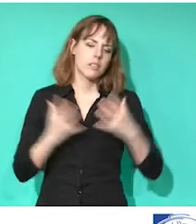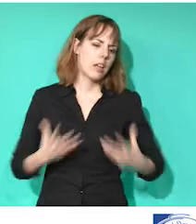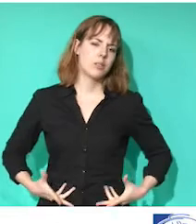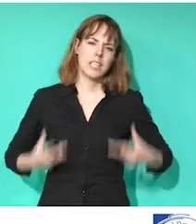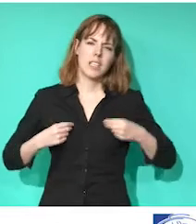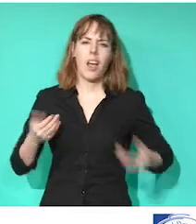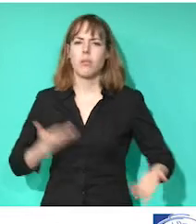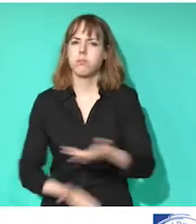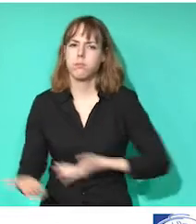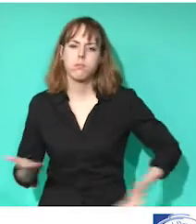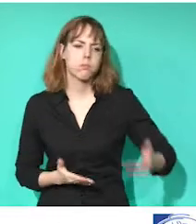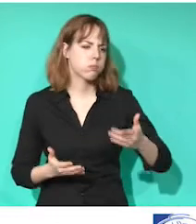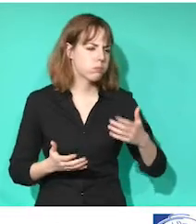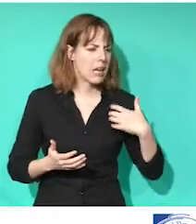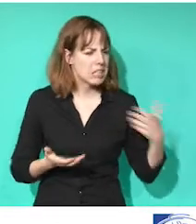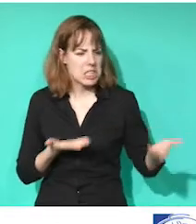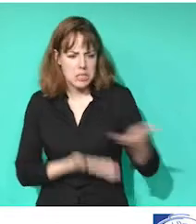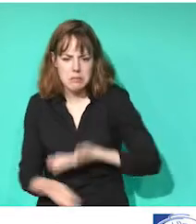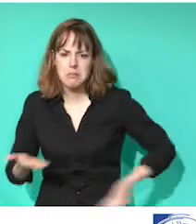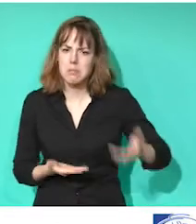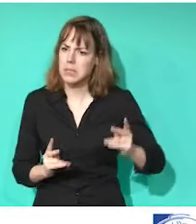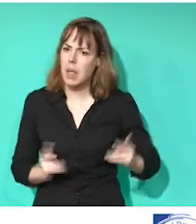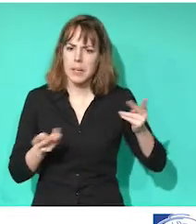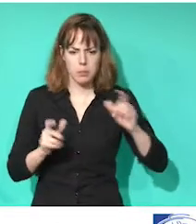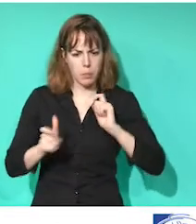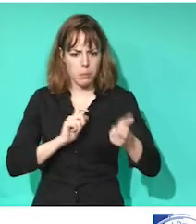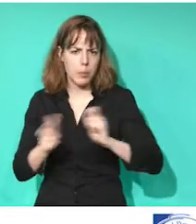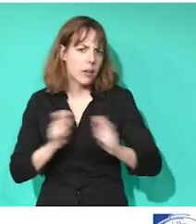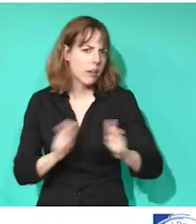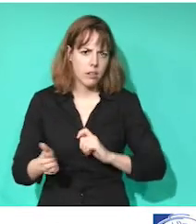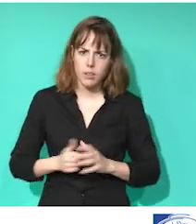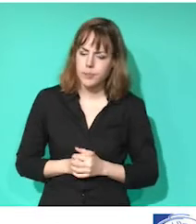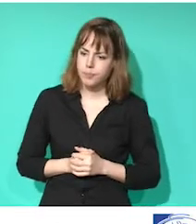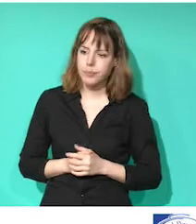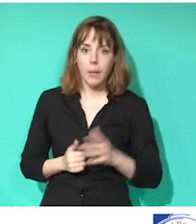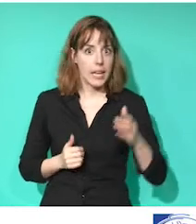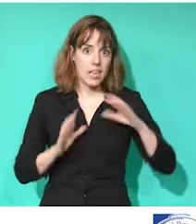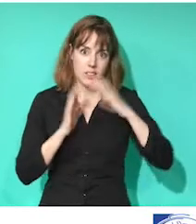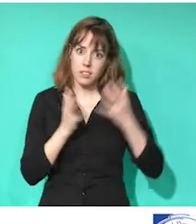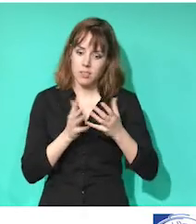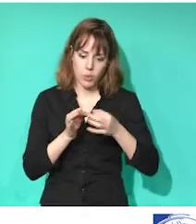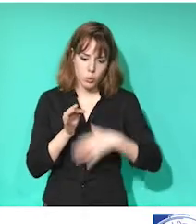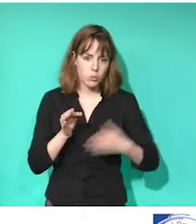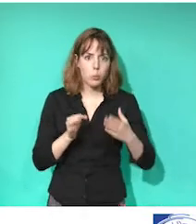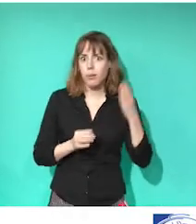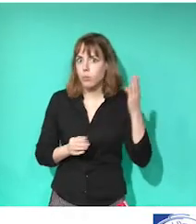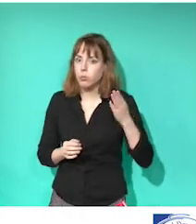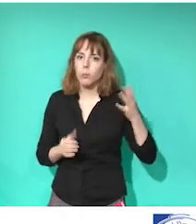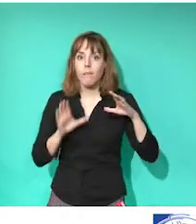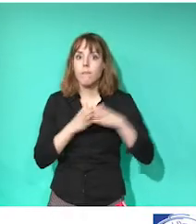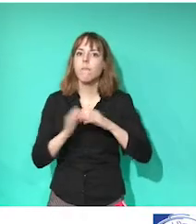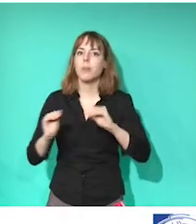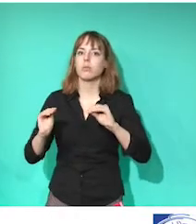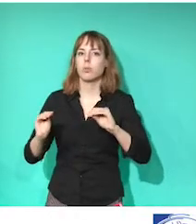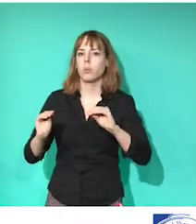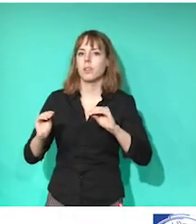riches et très dynamiques. Les pistes qui se sont dégagées de cet atelier, c'est plus de formation, besoin de plus de formation, moins